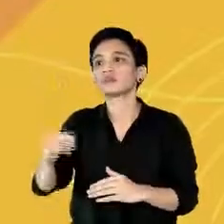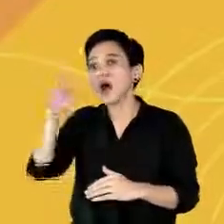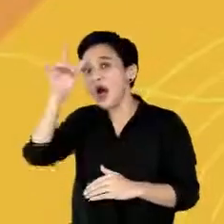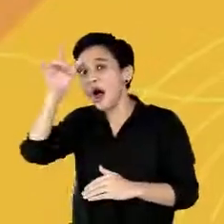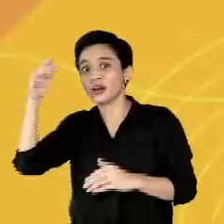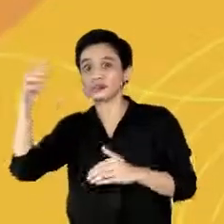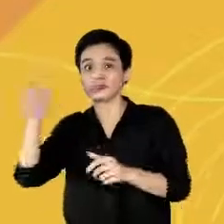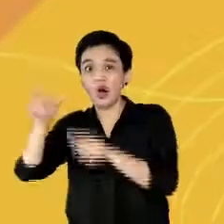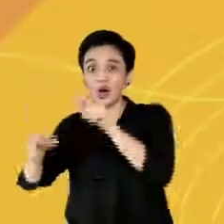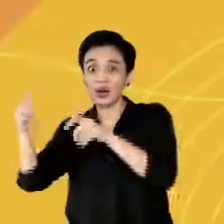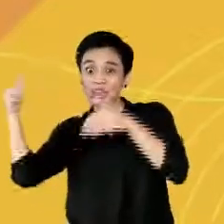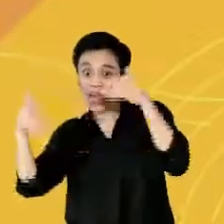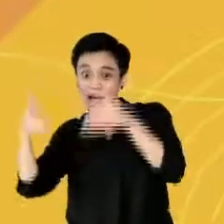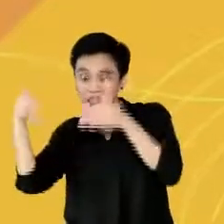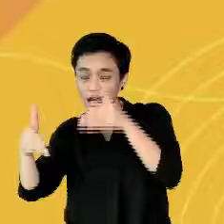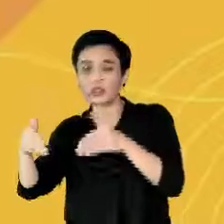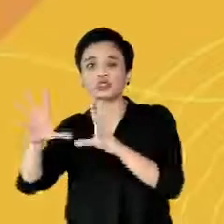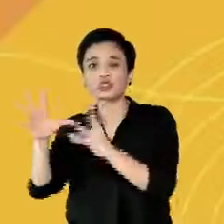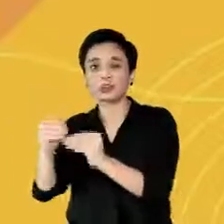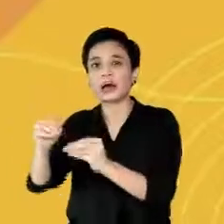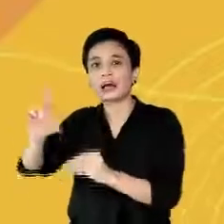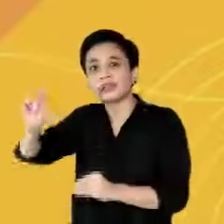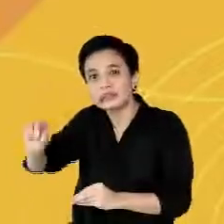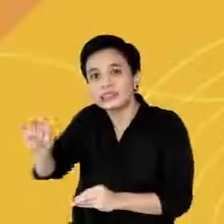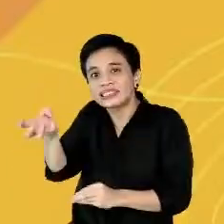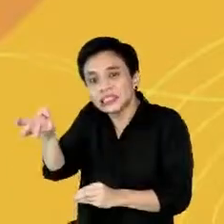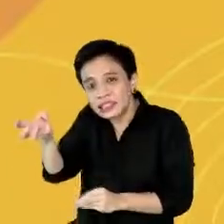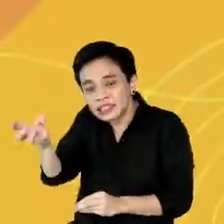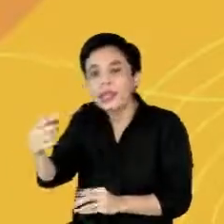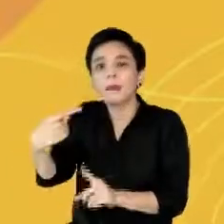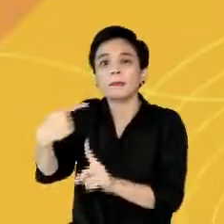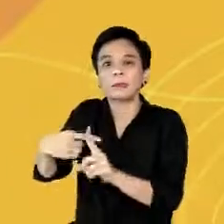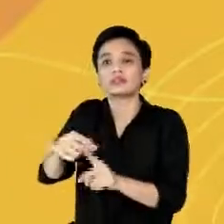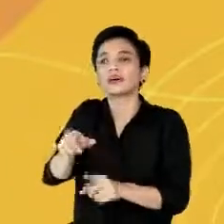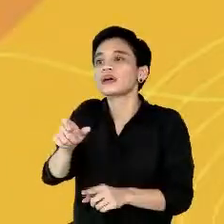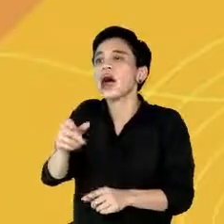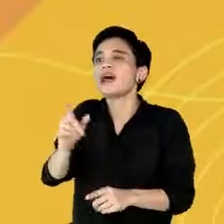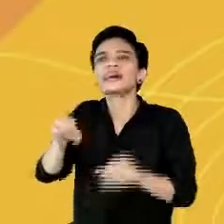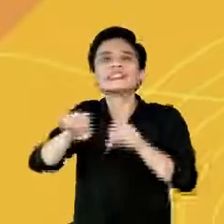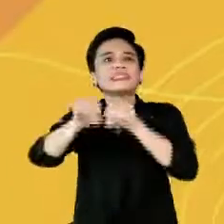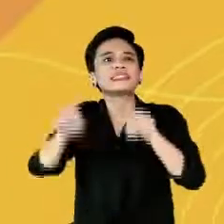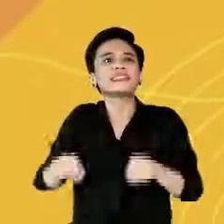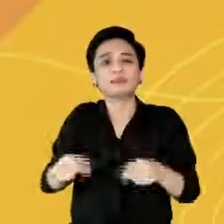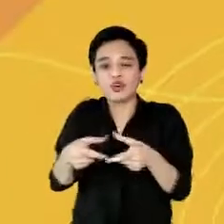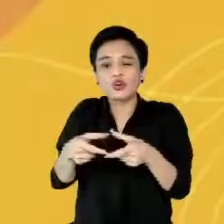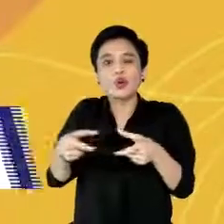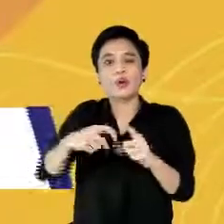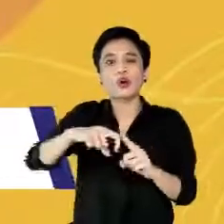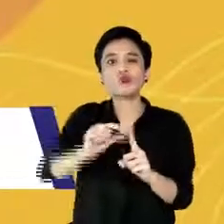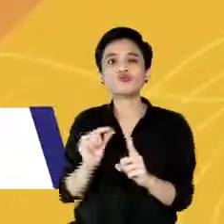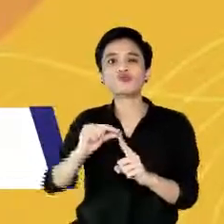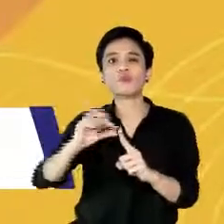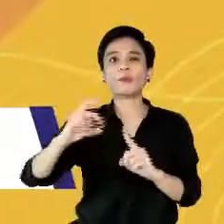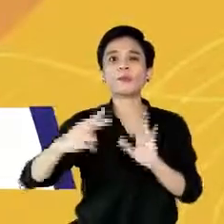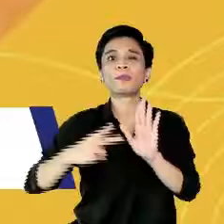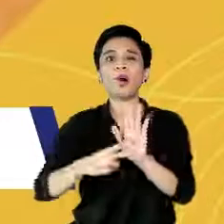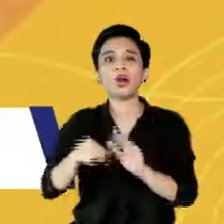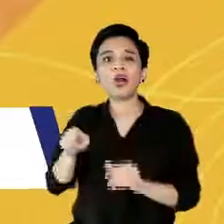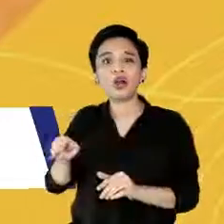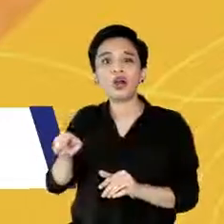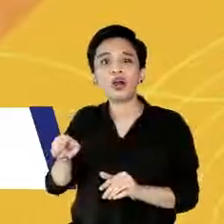tetapi Bagaimana memakai Rabu Pon atau tanda pengenal lain sehingga kita yang proaktif dateng